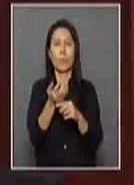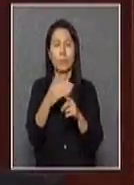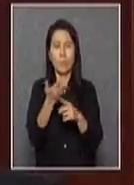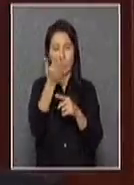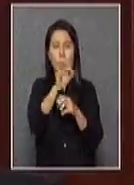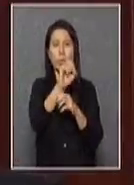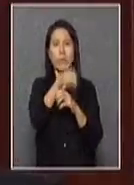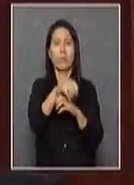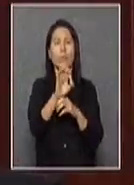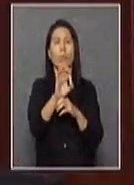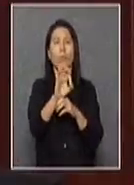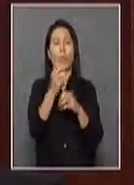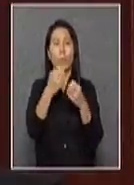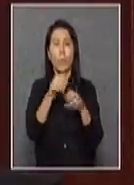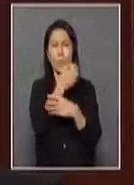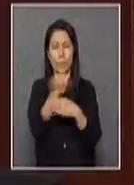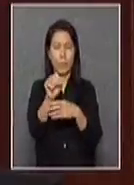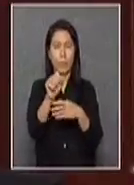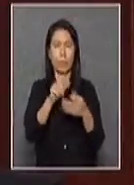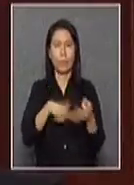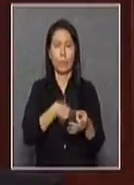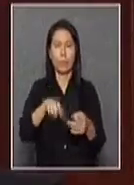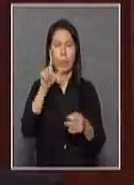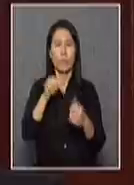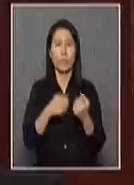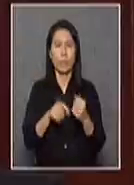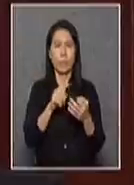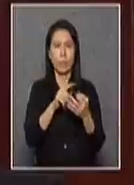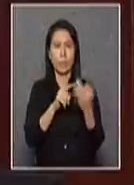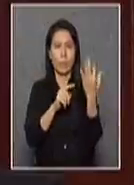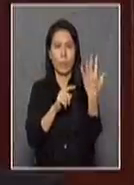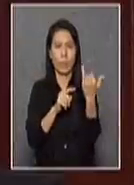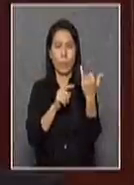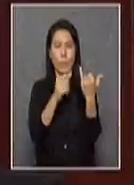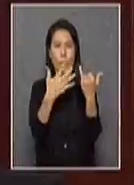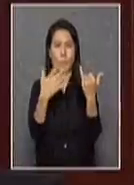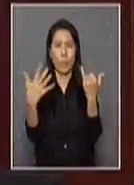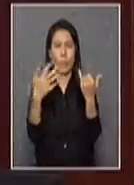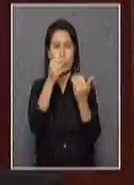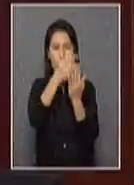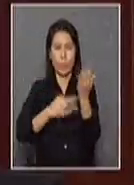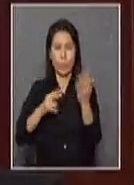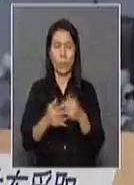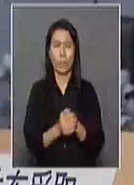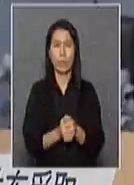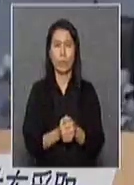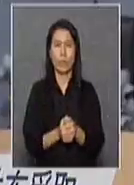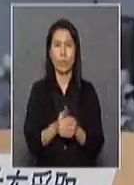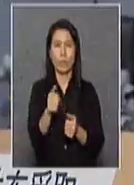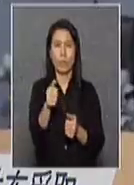贊成，我宣布修正案被否決。梁國雄議員，請你動議第655項修正案。 多謝主